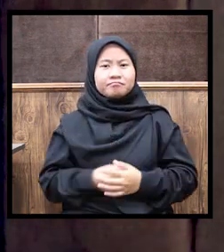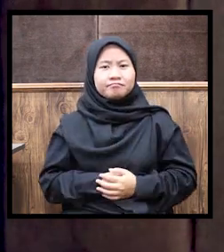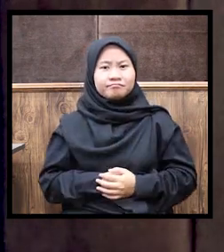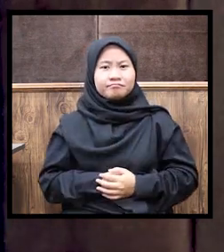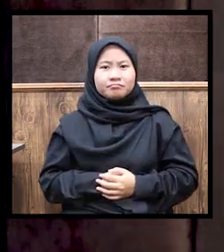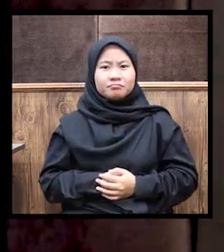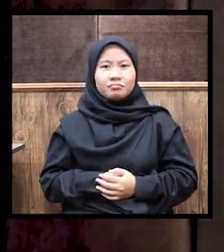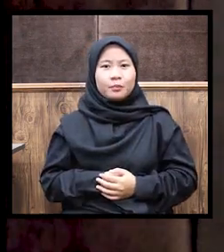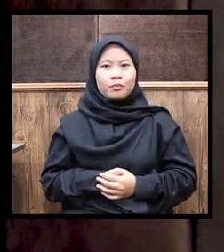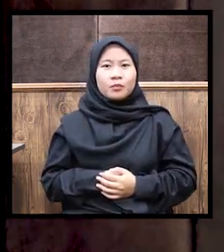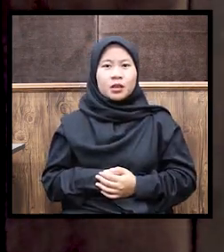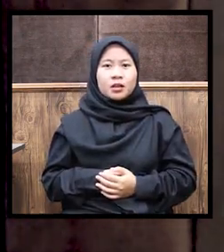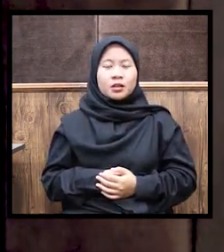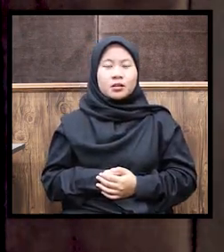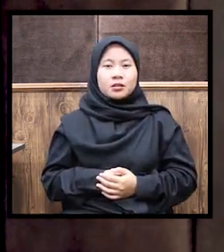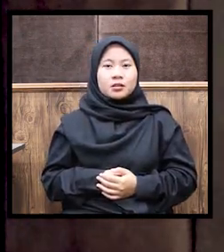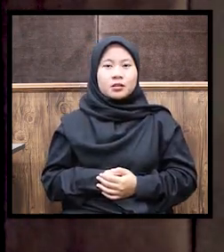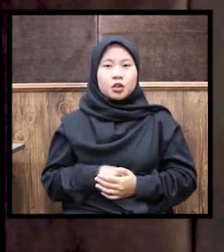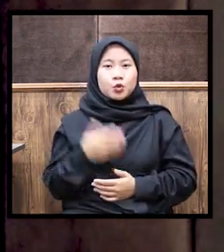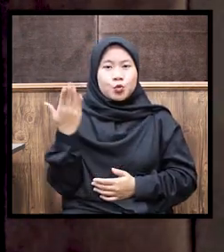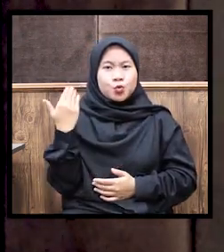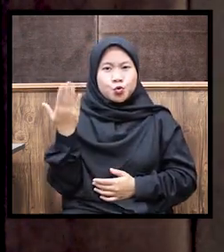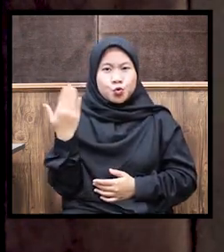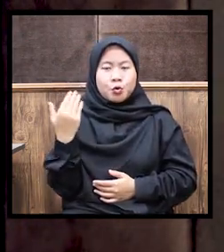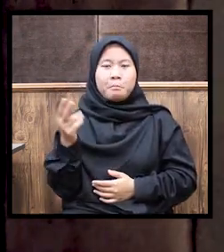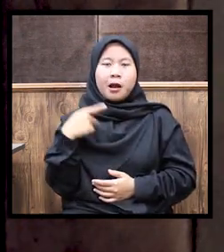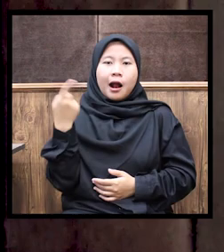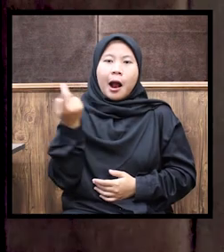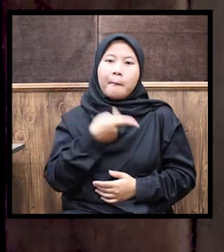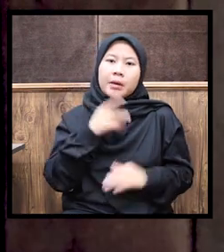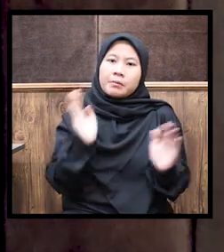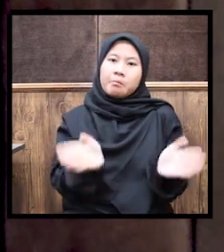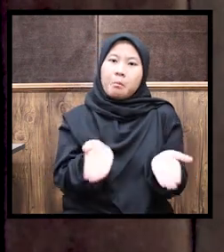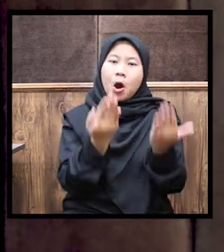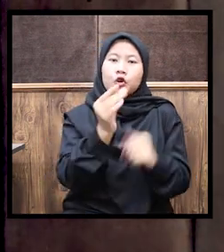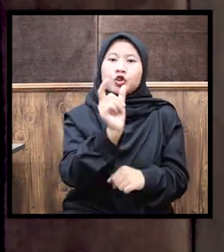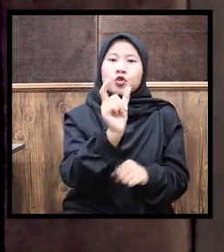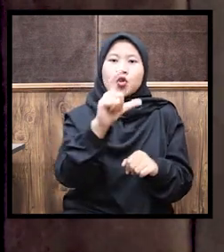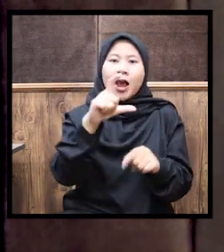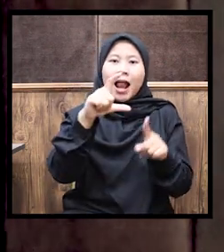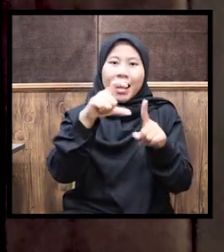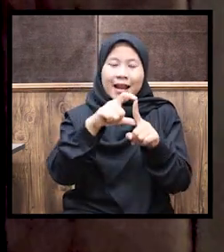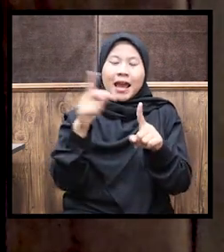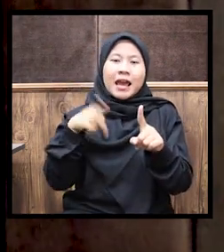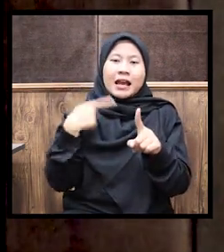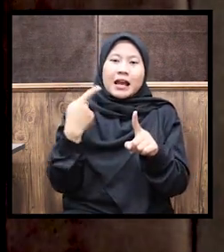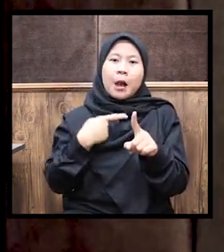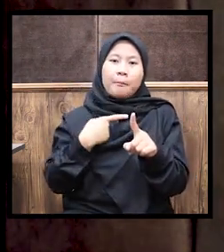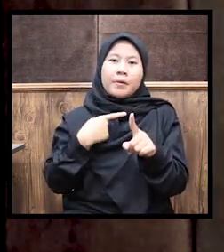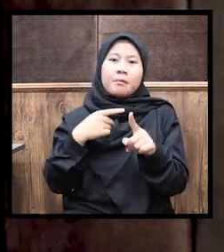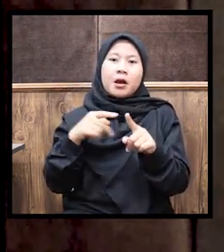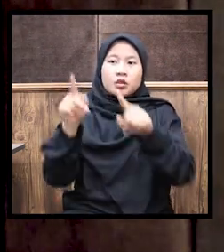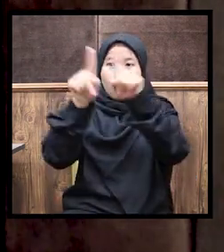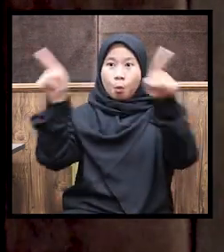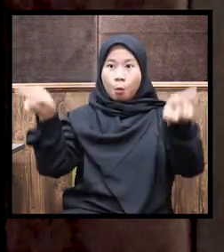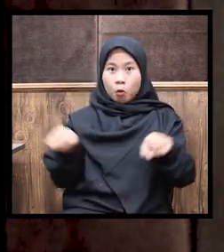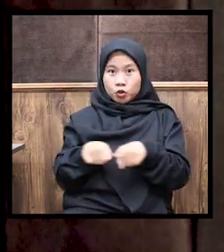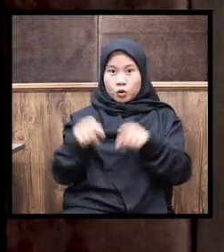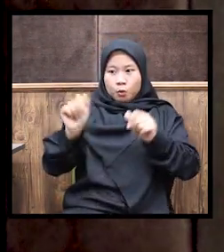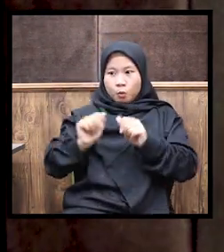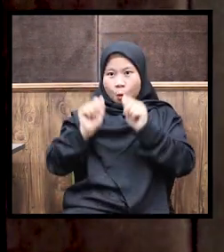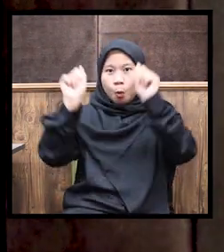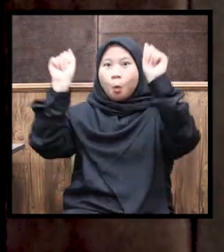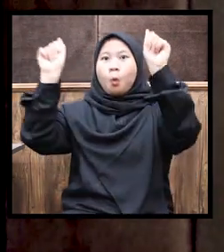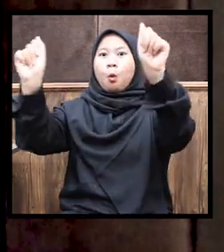kami membentuk unit layan disabilitas kami memasang plakat yang cukup besar di depan kantor kami kemudian saat